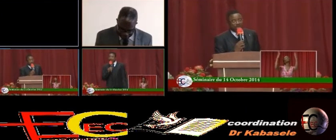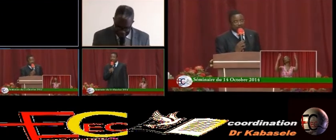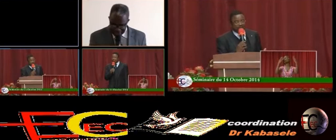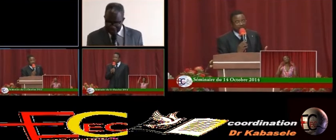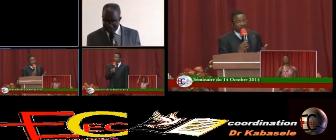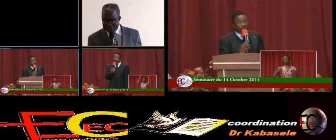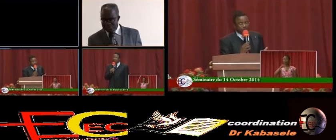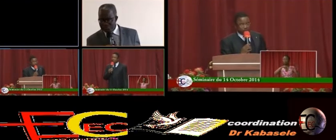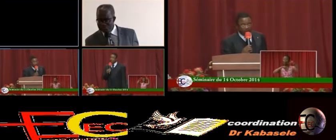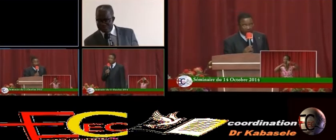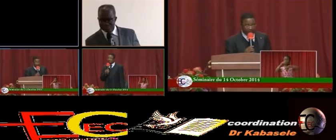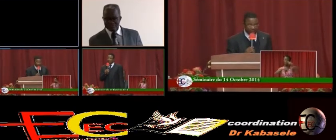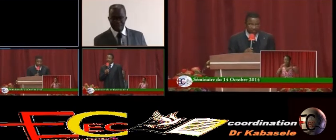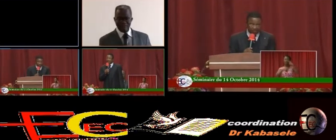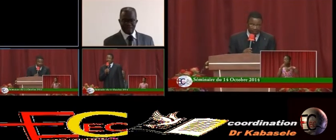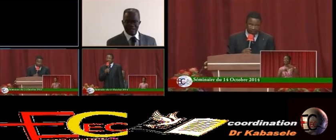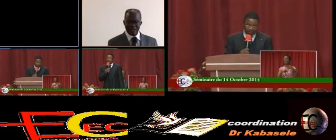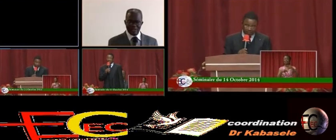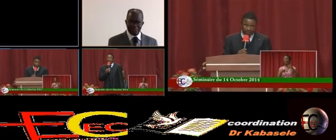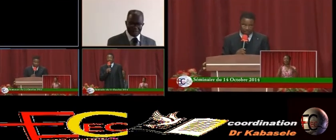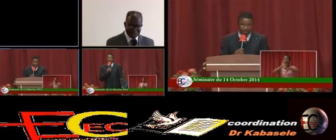cet après-midi ou ce soir?